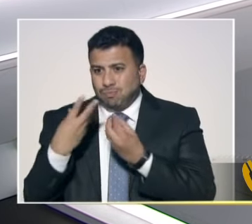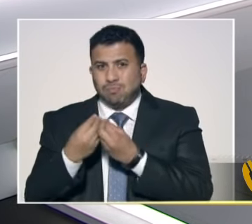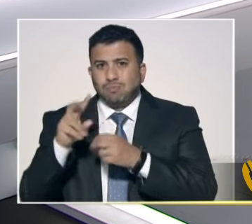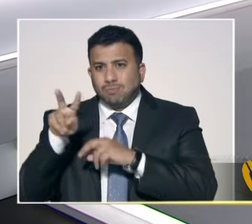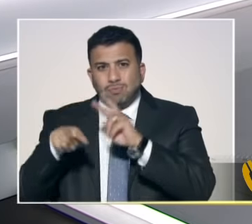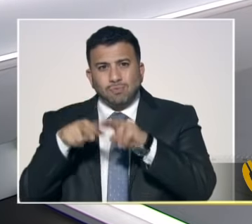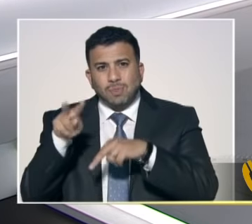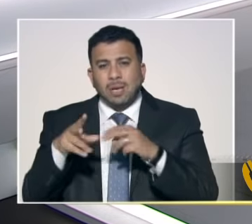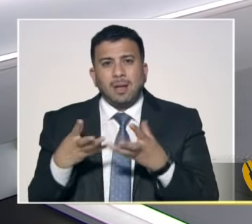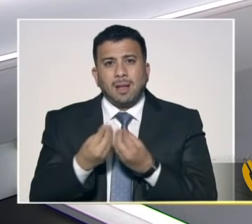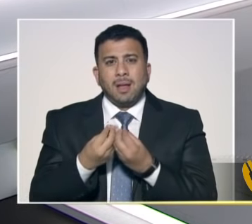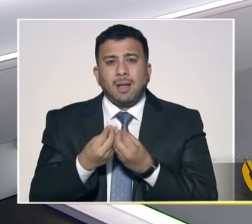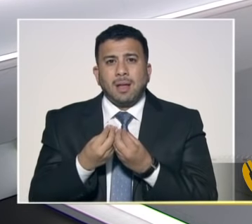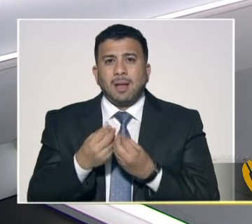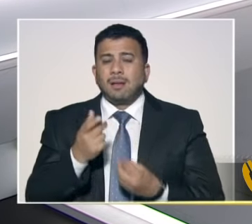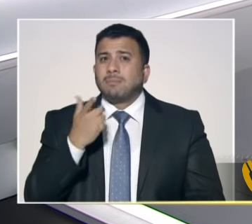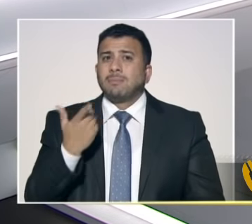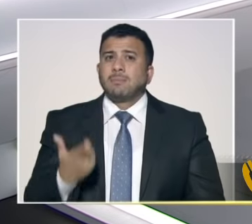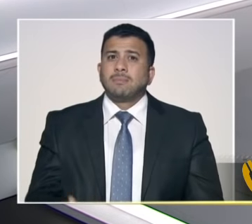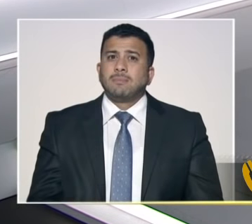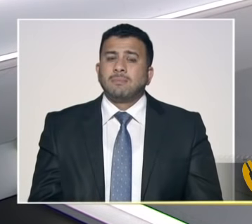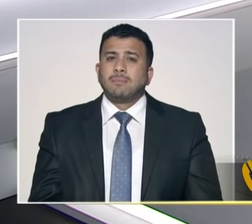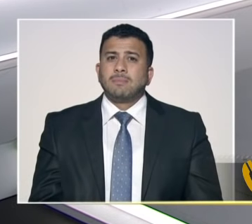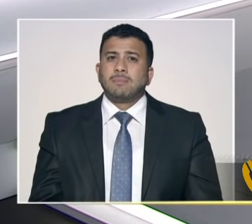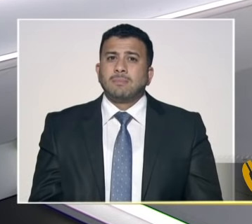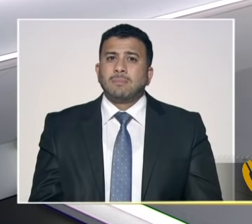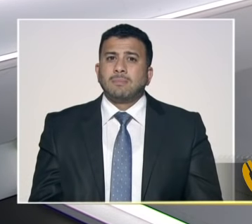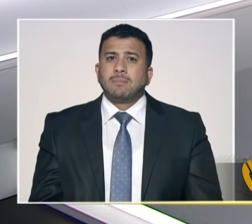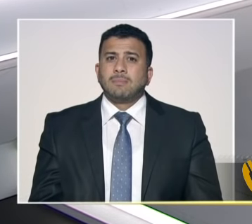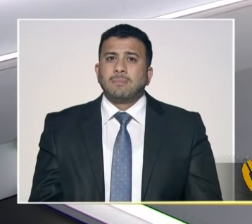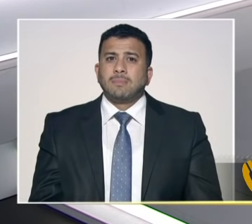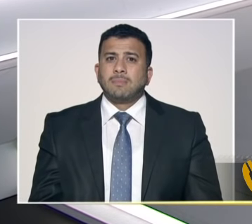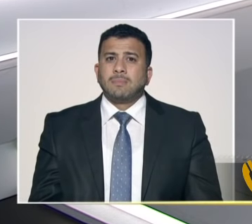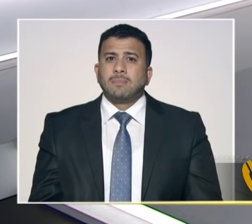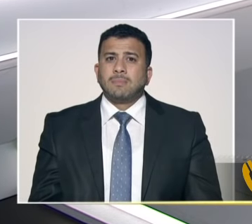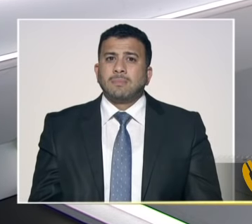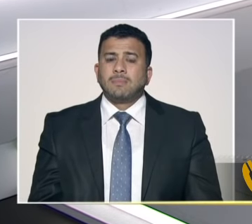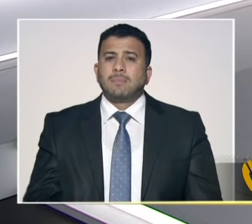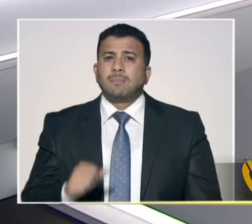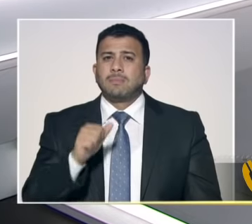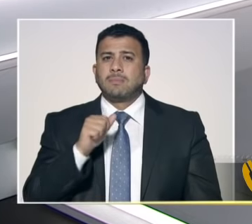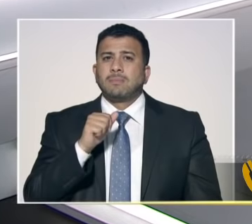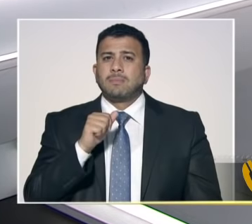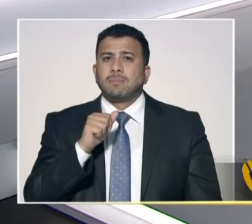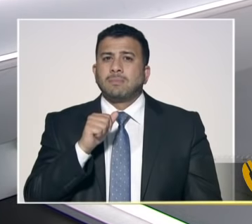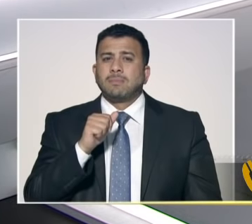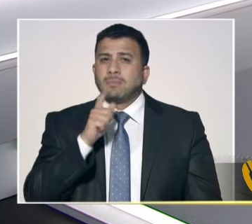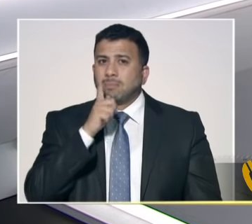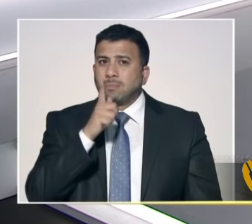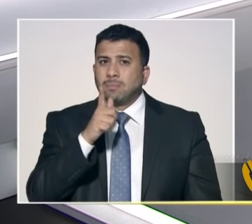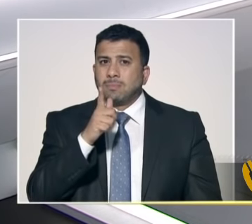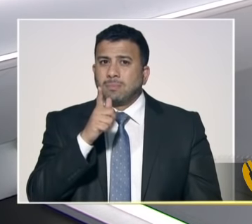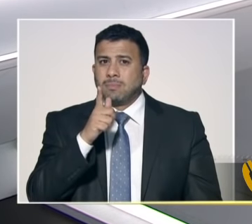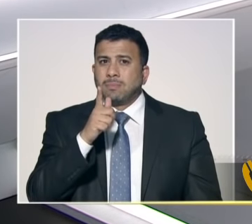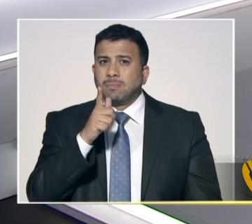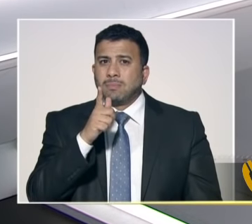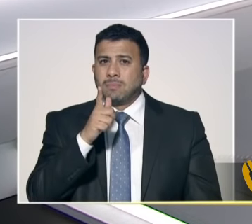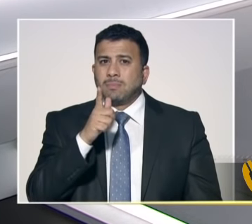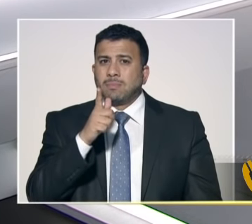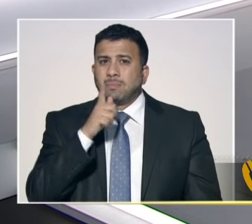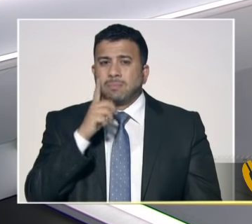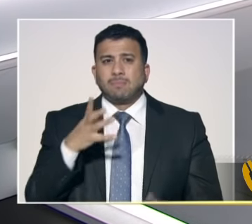حاكمي بلا محرمه، هل يجوز غسل؟ ولا اذا كنت صايمه وبعدت ما فطرت يعني كنت معاه في الليل هيك،